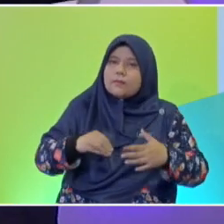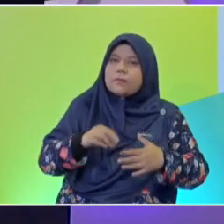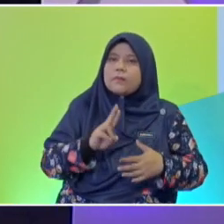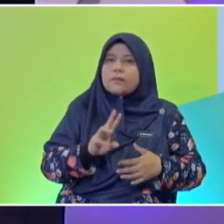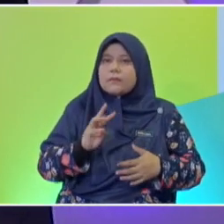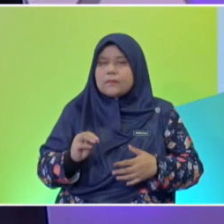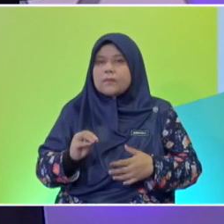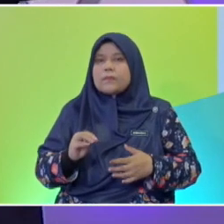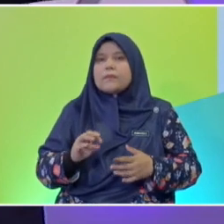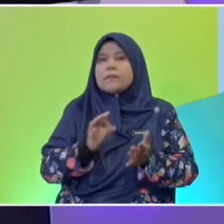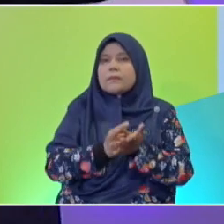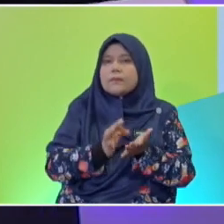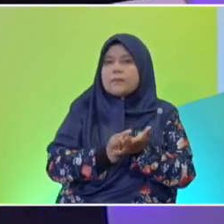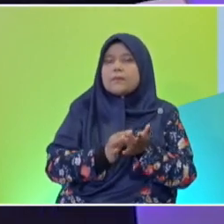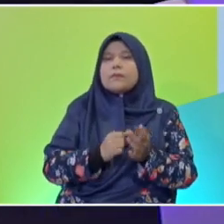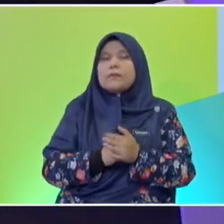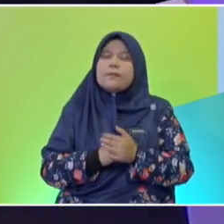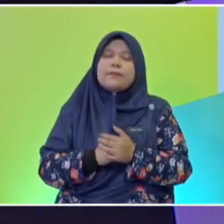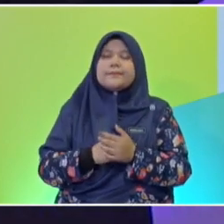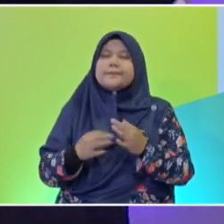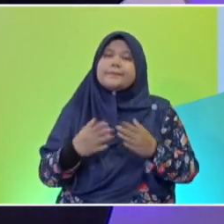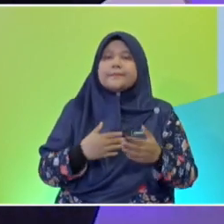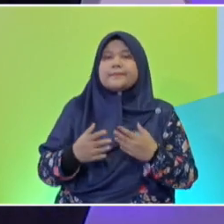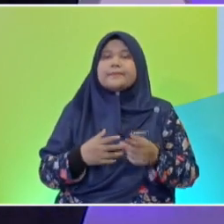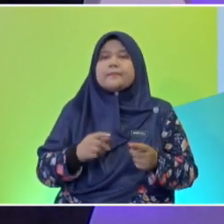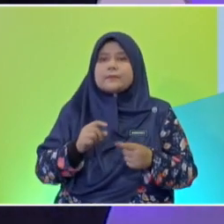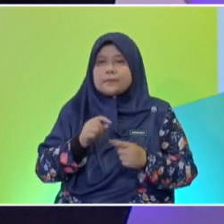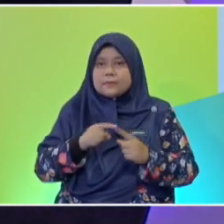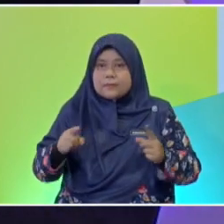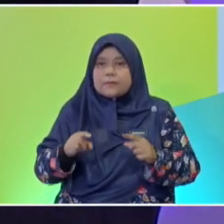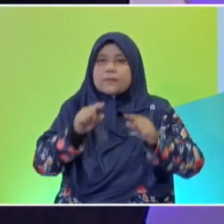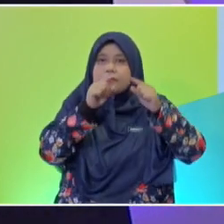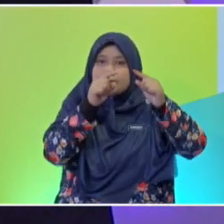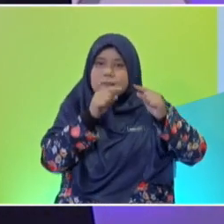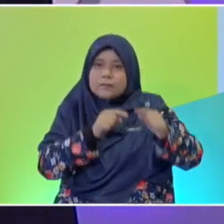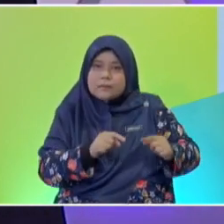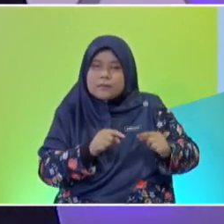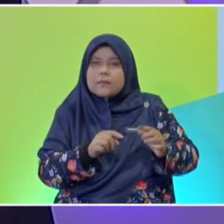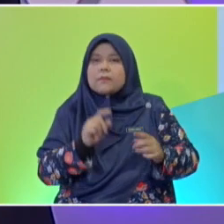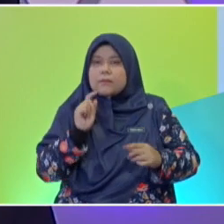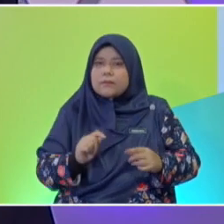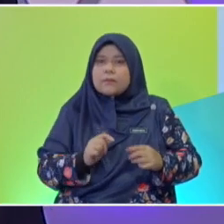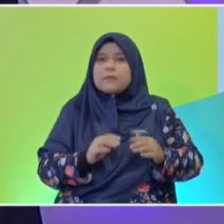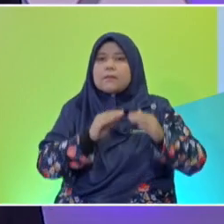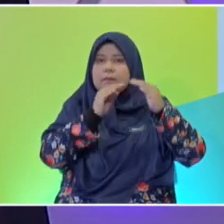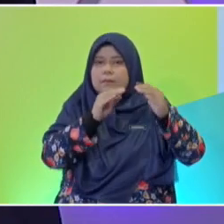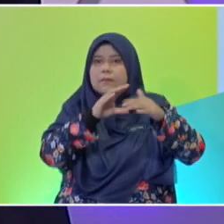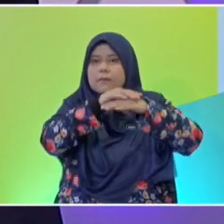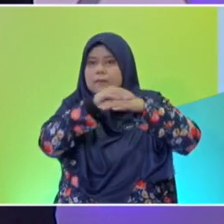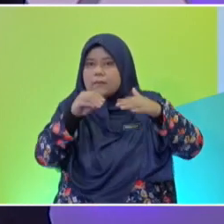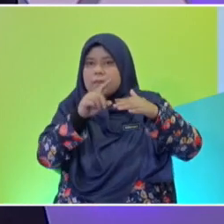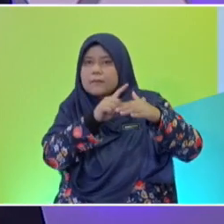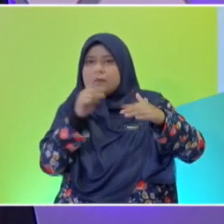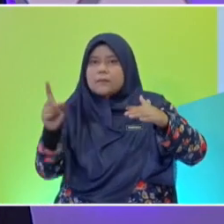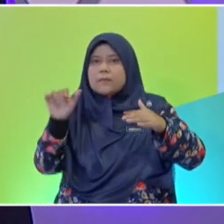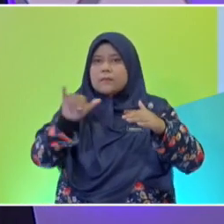Betul tapi kalau Tertinggal tidak mengapung asalkan pastikan kedudukan itu betul kalau di atas tuh tentang Ringgit pastikan kiri kanan tuh